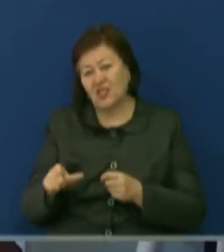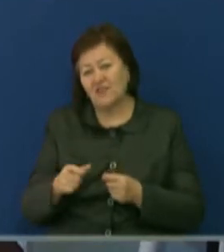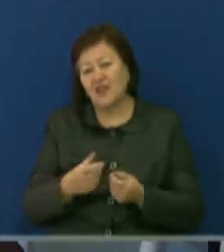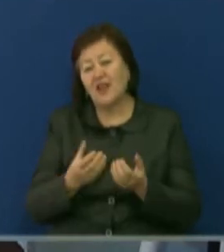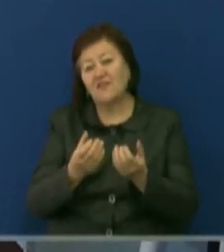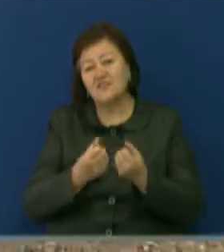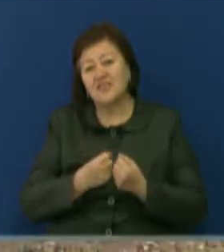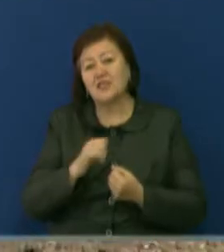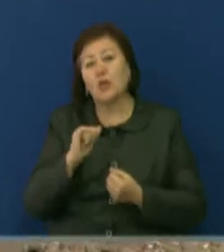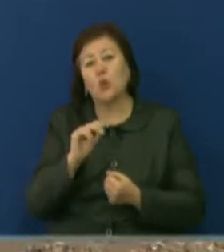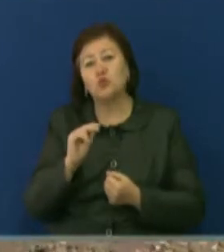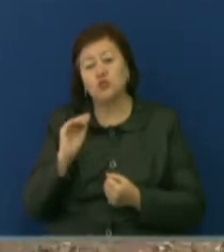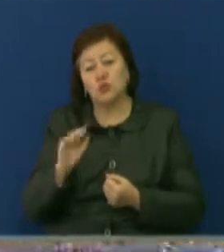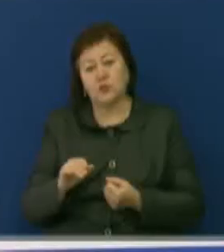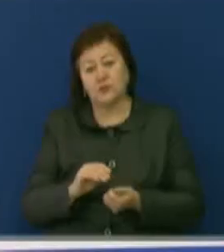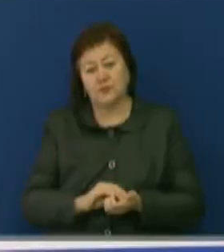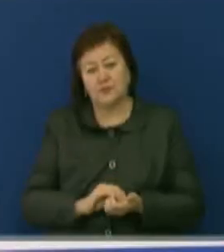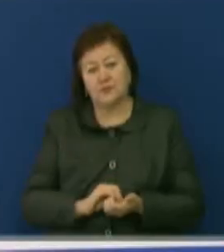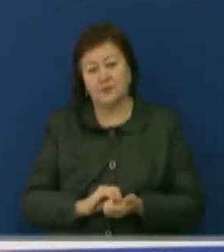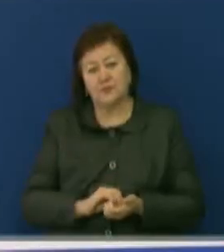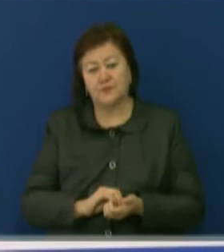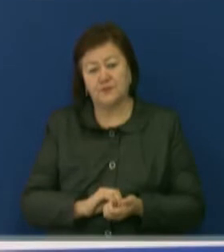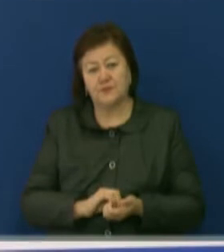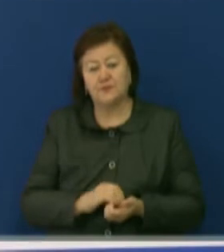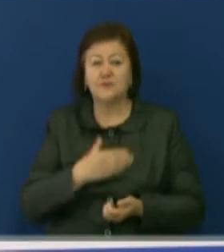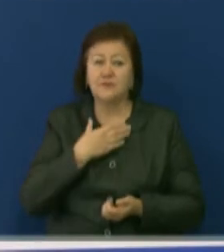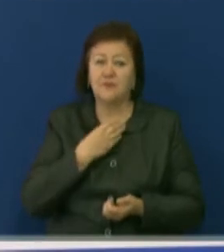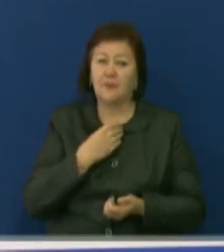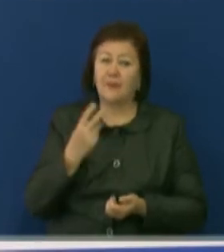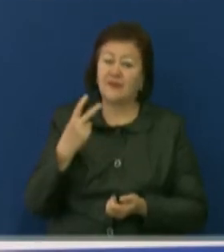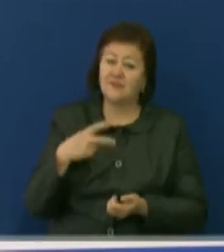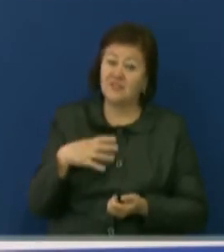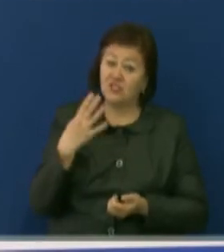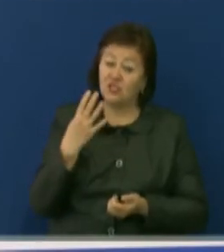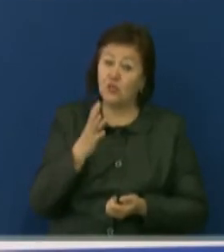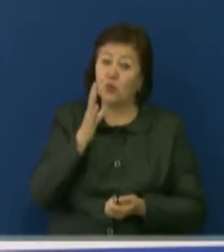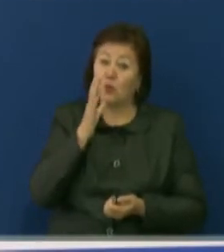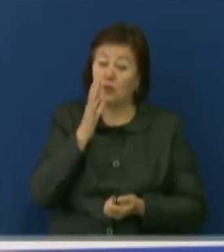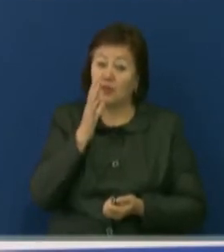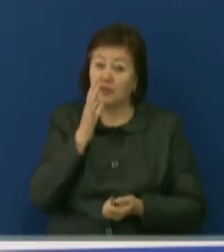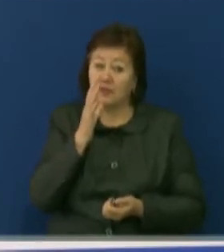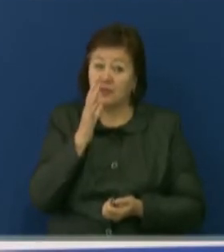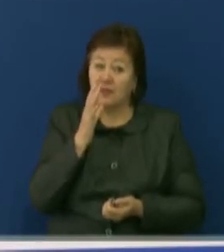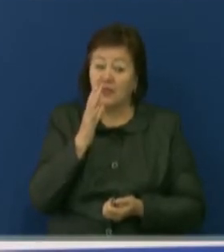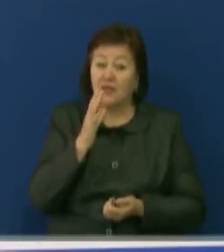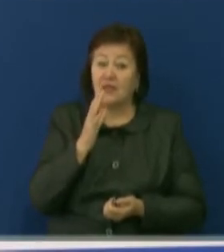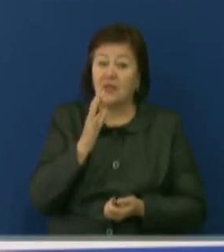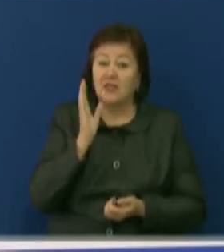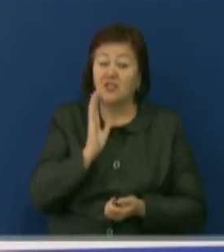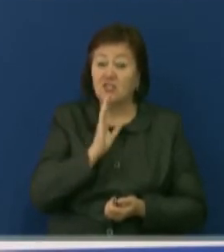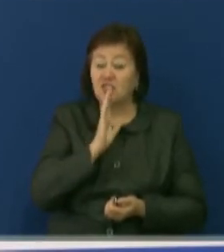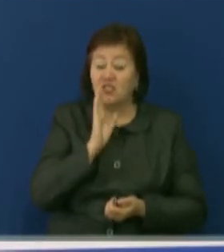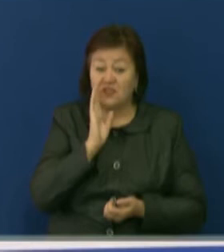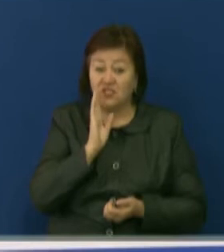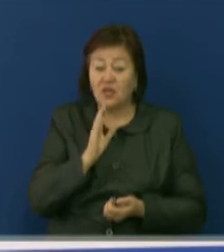Сұлтанбек Оралбеков, Семей телеарнасы. Семейде 24 жастағы бойжеткен 4-ші қабаттың терезесінен құлап кеткен.